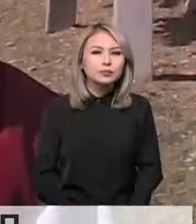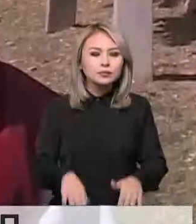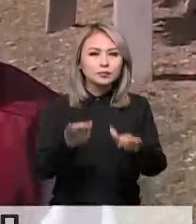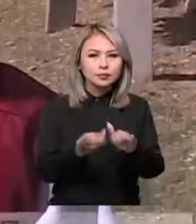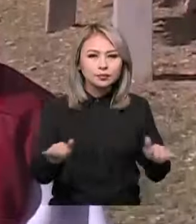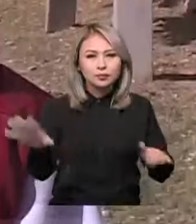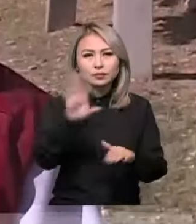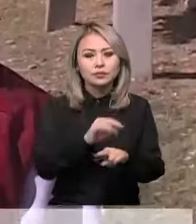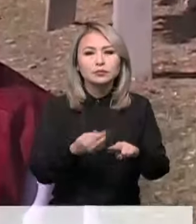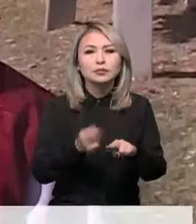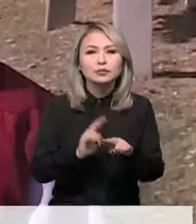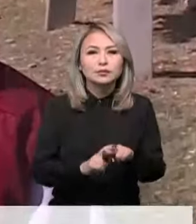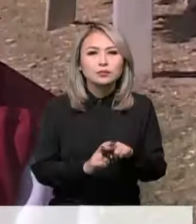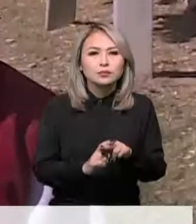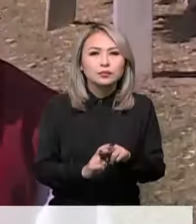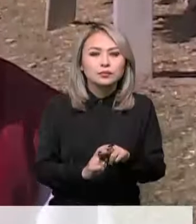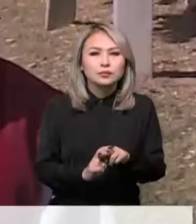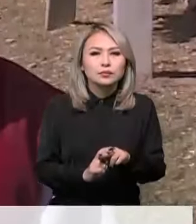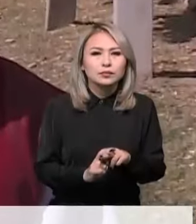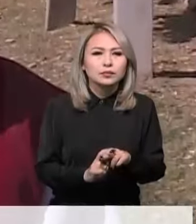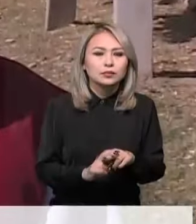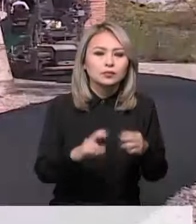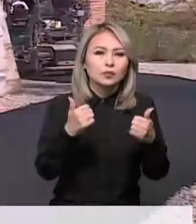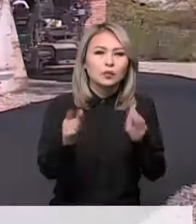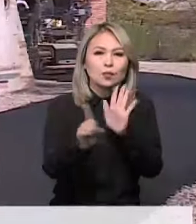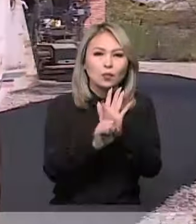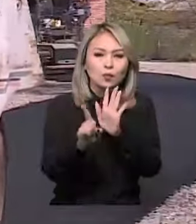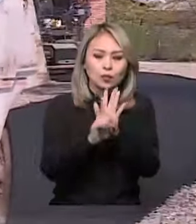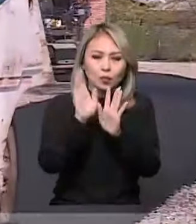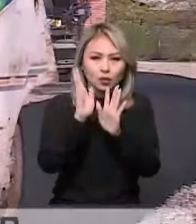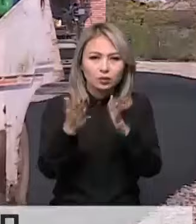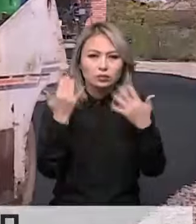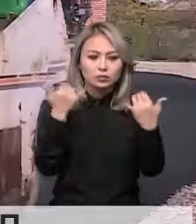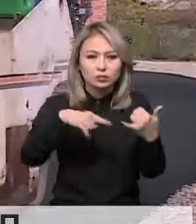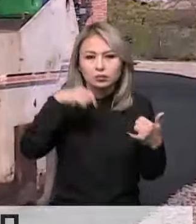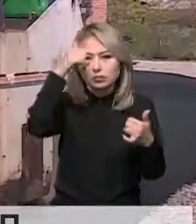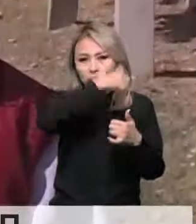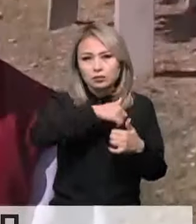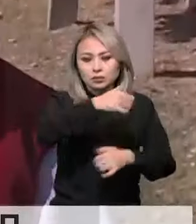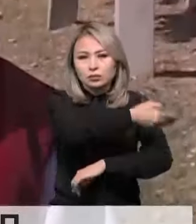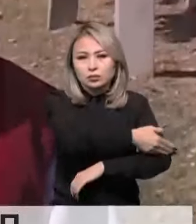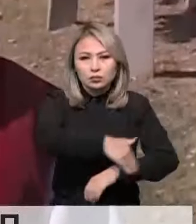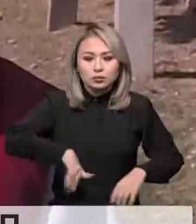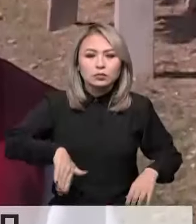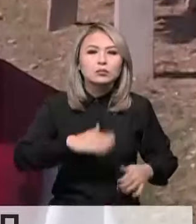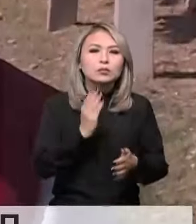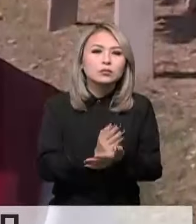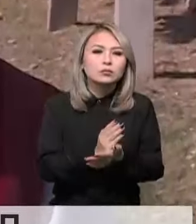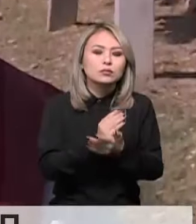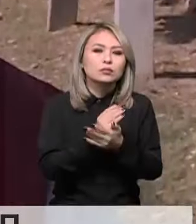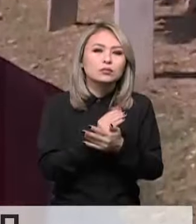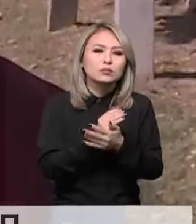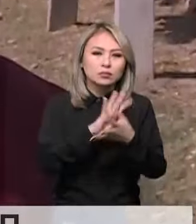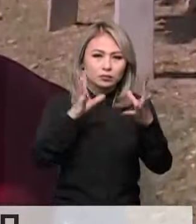мектепке барады, мектептен келеді. Аяқтары лай болмай жақсы барып, жақсы келетін болды. Мына бер жақта Үштөбе көшеміз бар, мына жақтарын басқа Навай